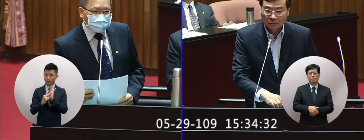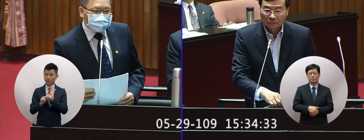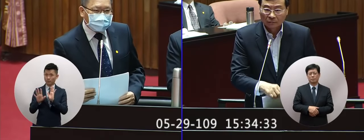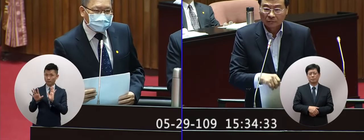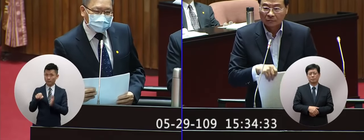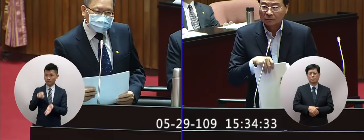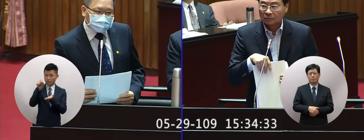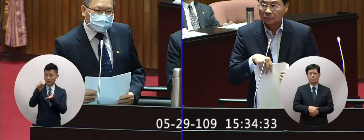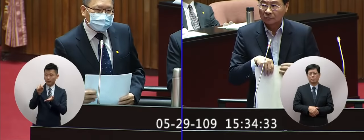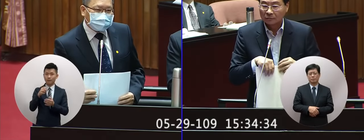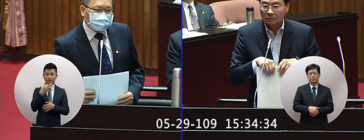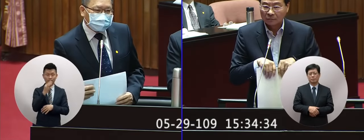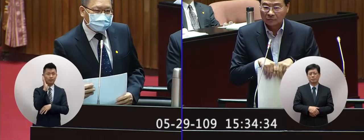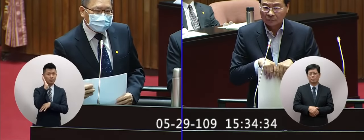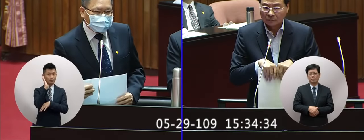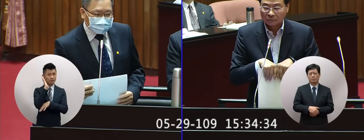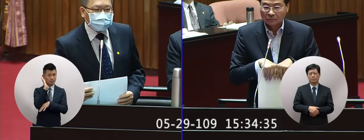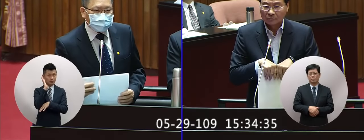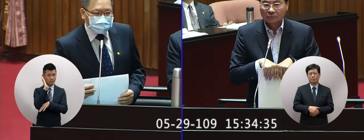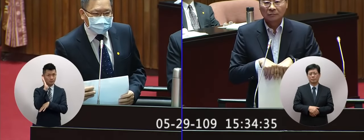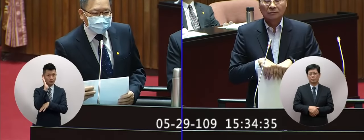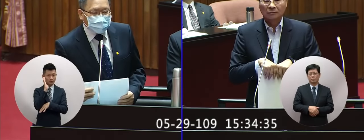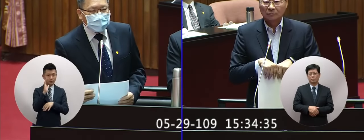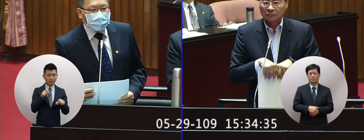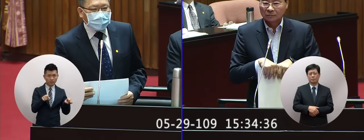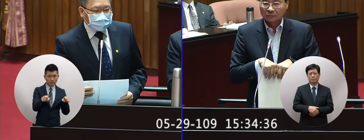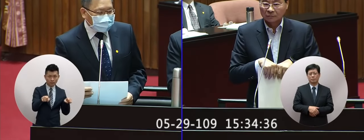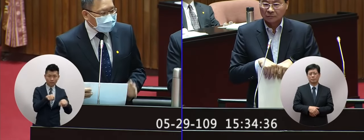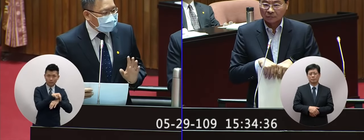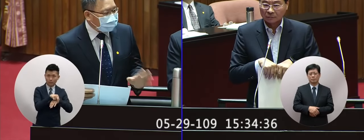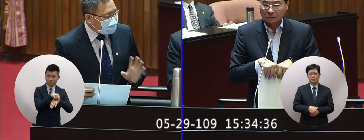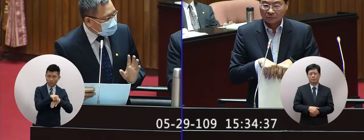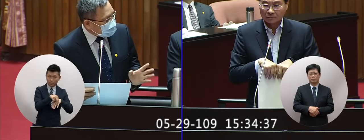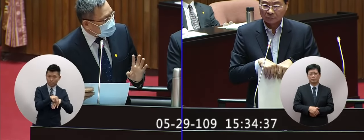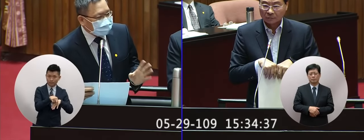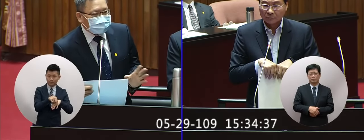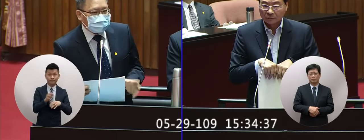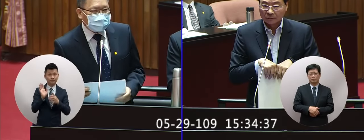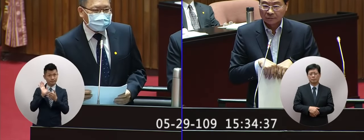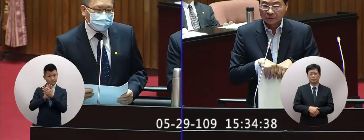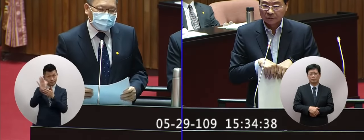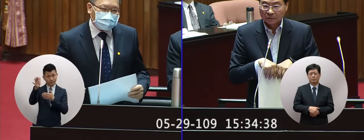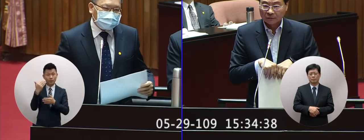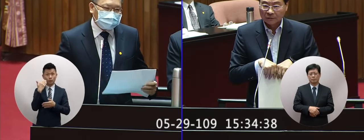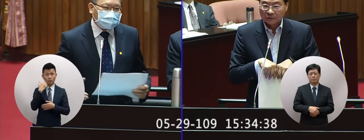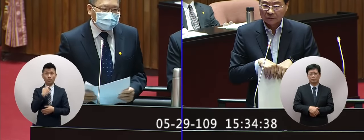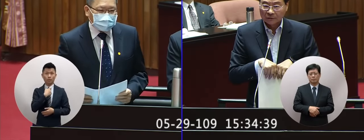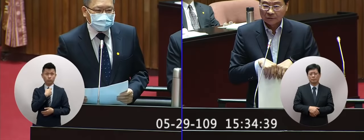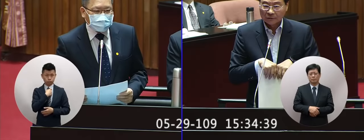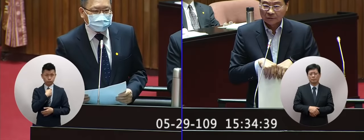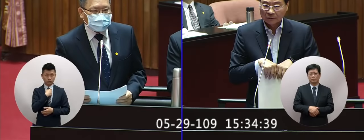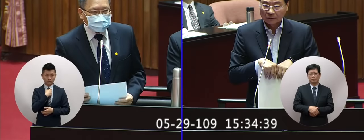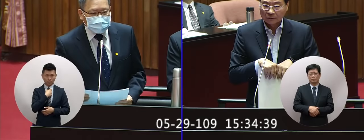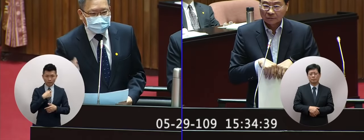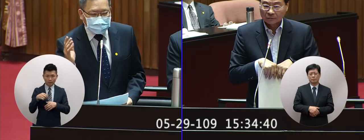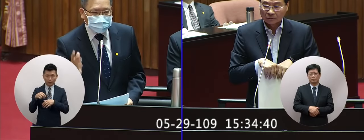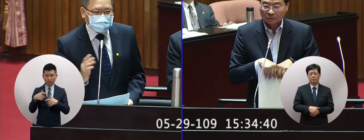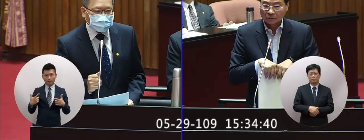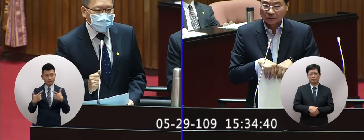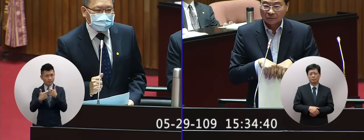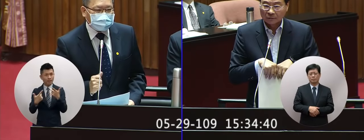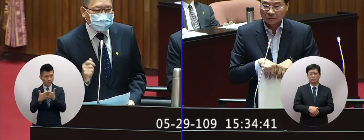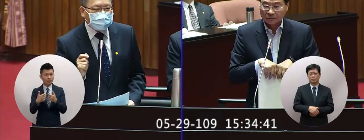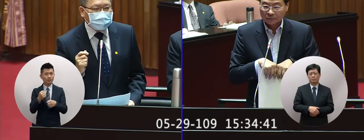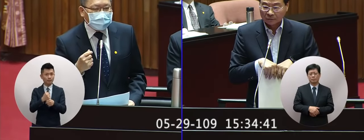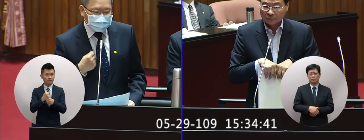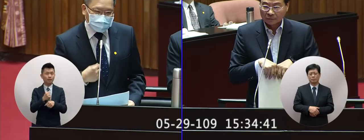分，实际上我们在财政措施上面，那么未来如果有真的有需要的时候，可以做相关的配合，但是这